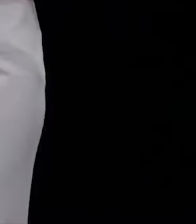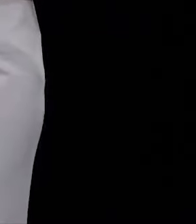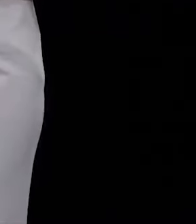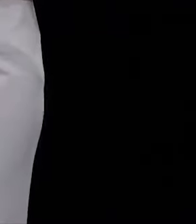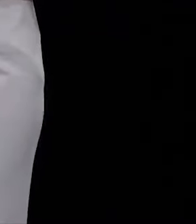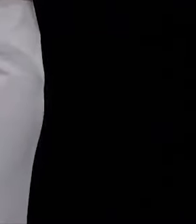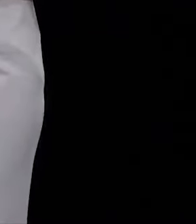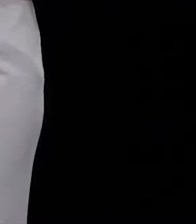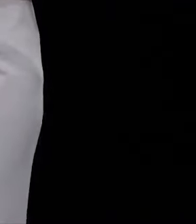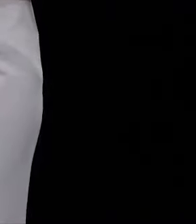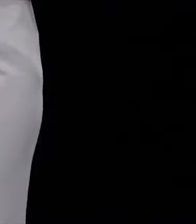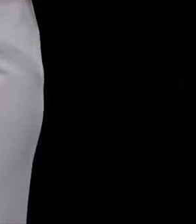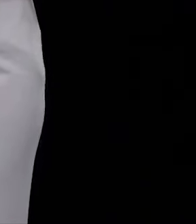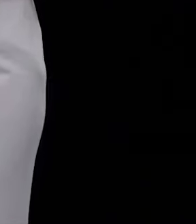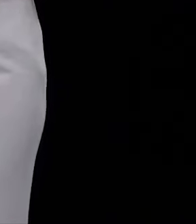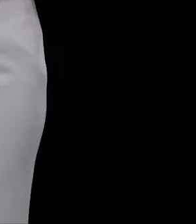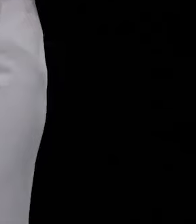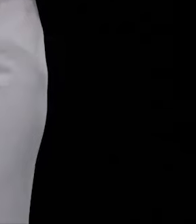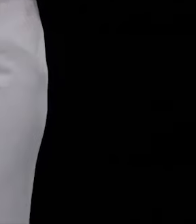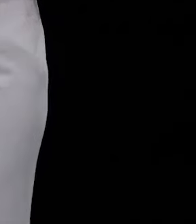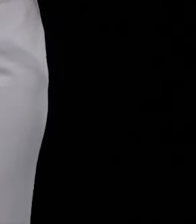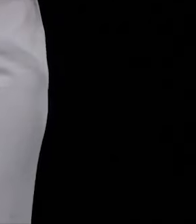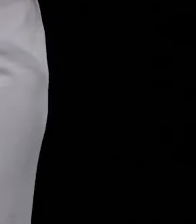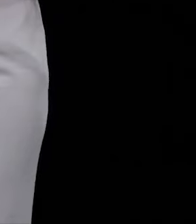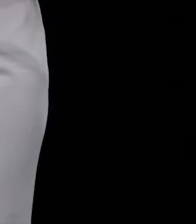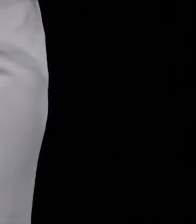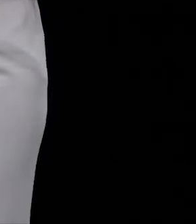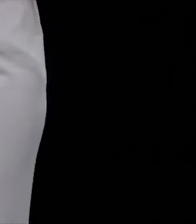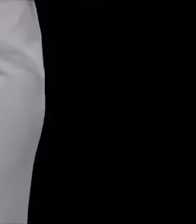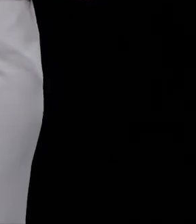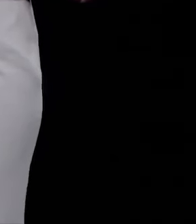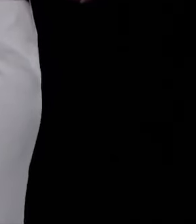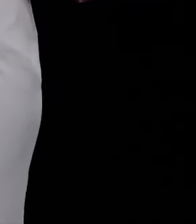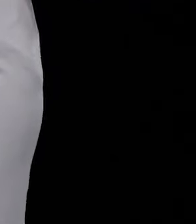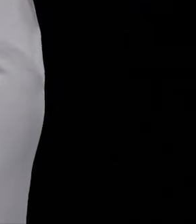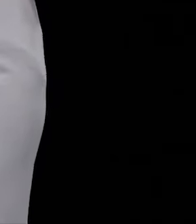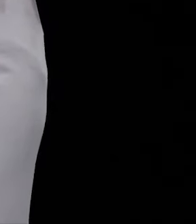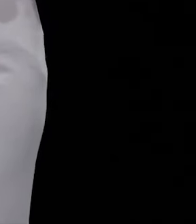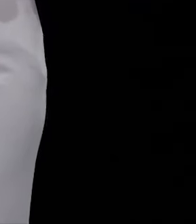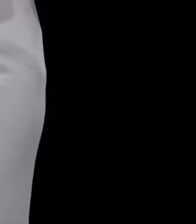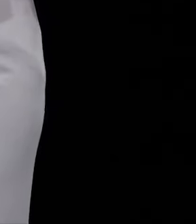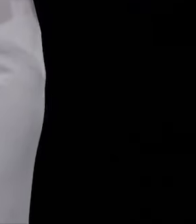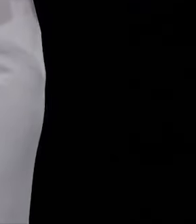언제 어디서나 내 손안의 뉴스. 광주 MBC 뉴스 유튜브 구독으로 함께하세요.